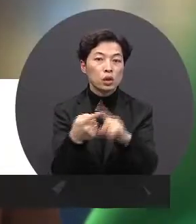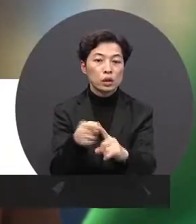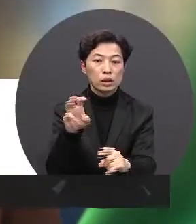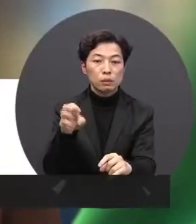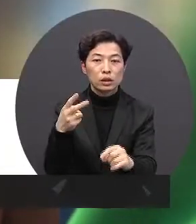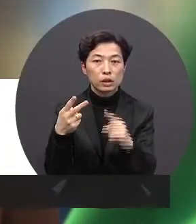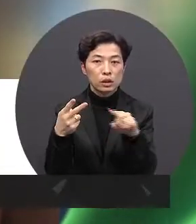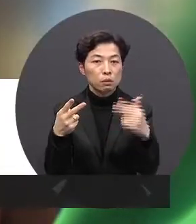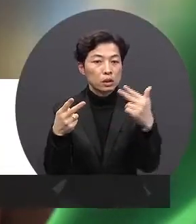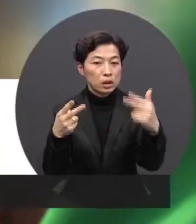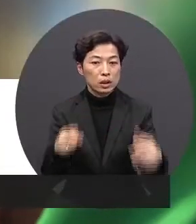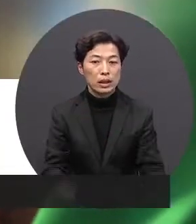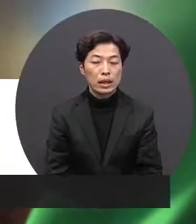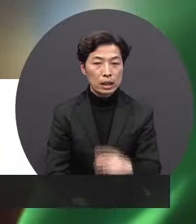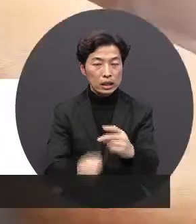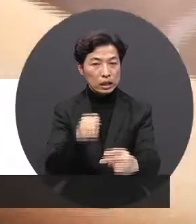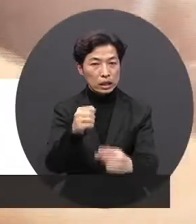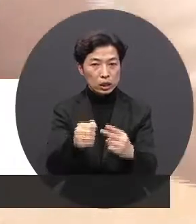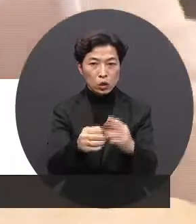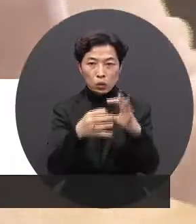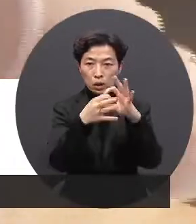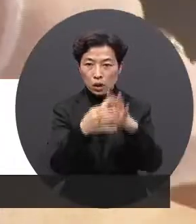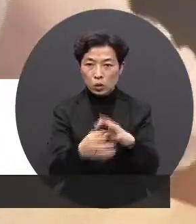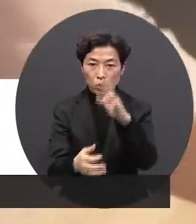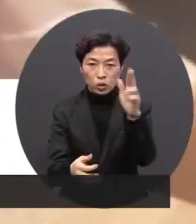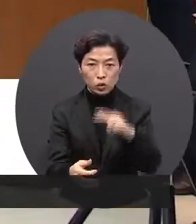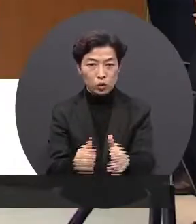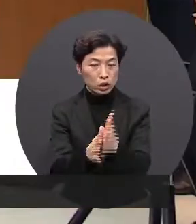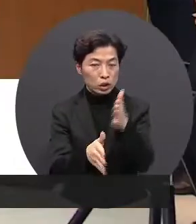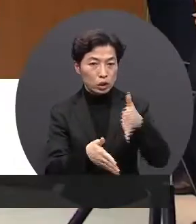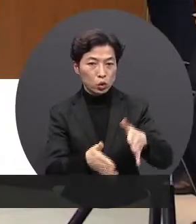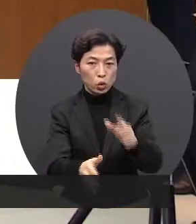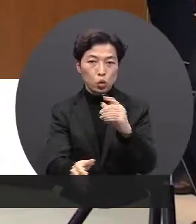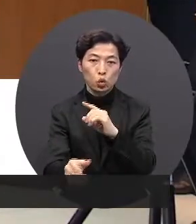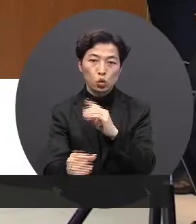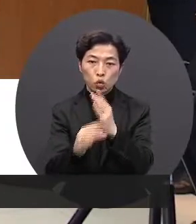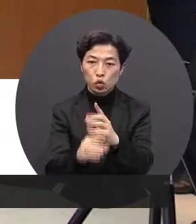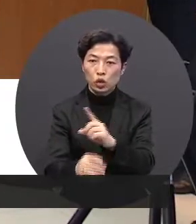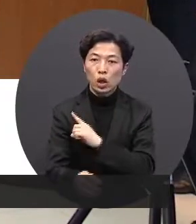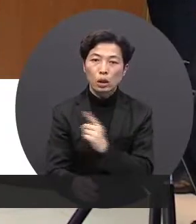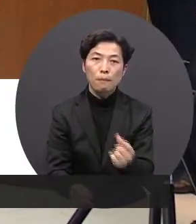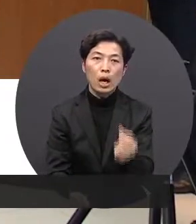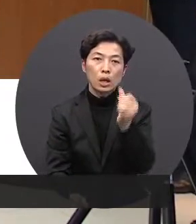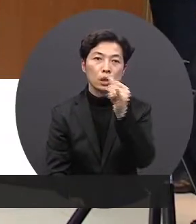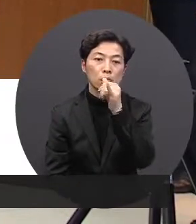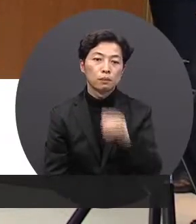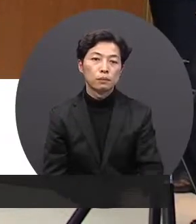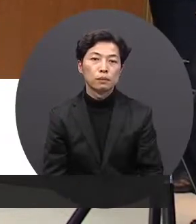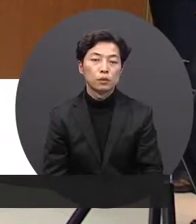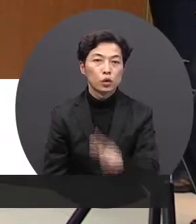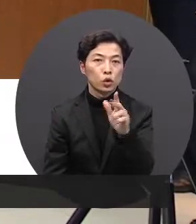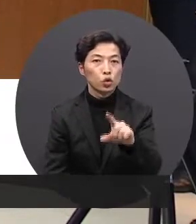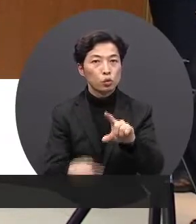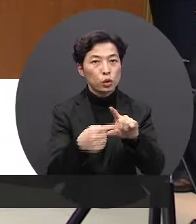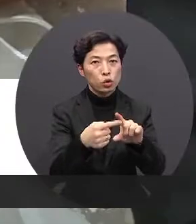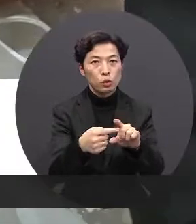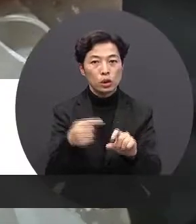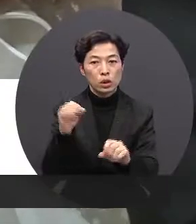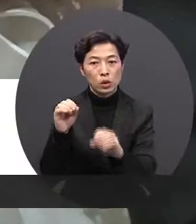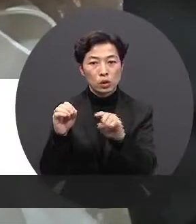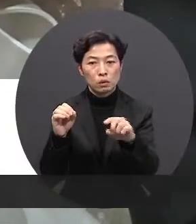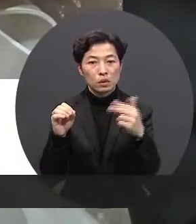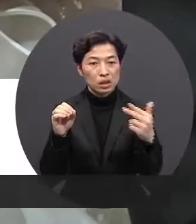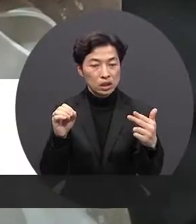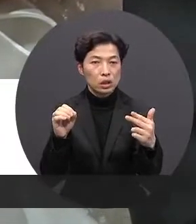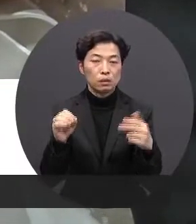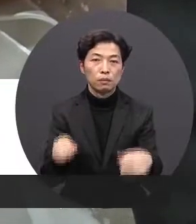32.7세로 2년 연속 전국 17개 시도 가운데 가장 빨랐습니다. 이는 전국 평균보다